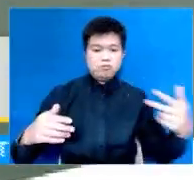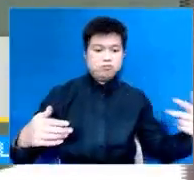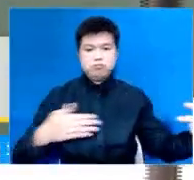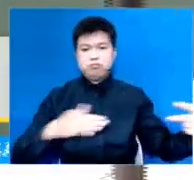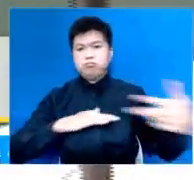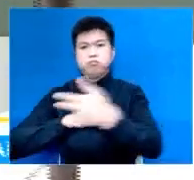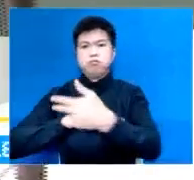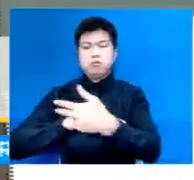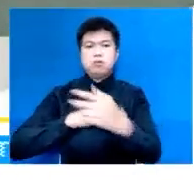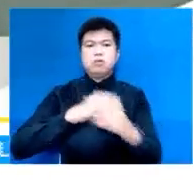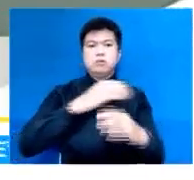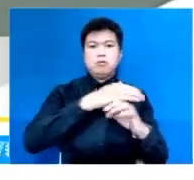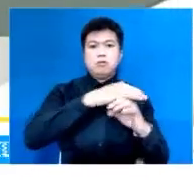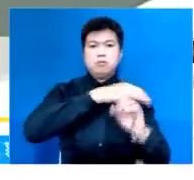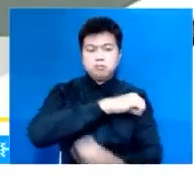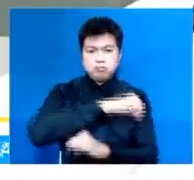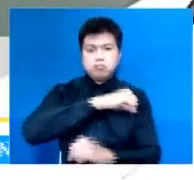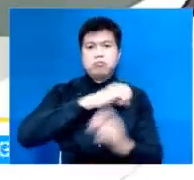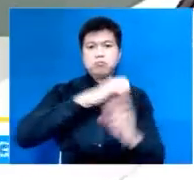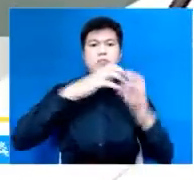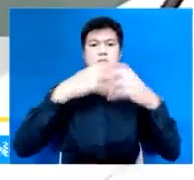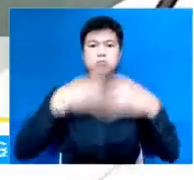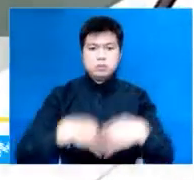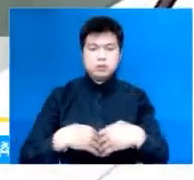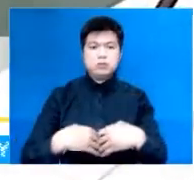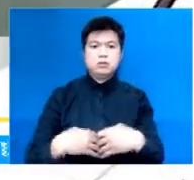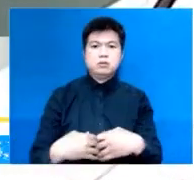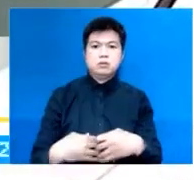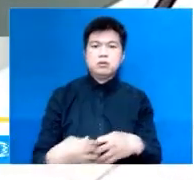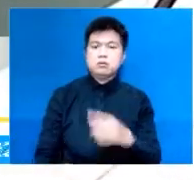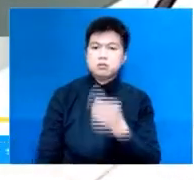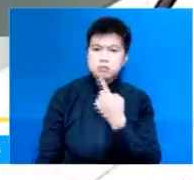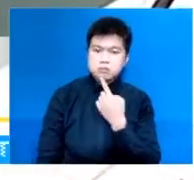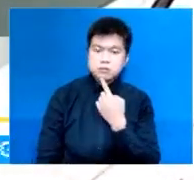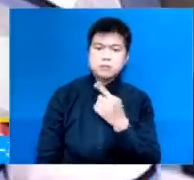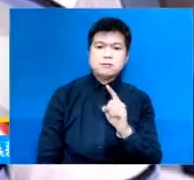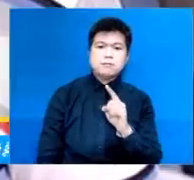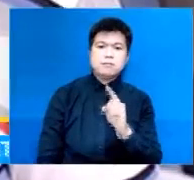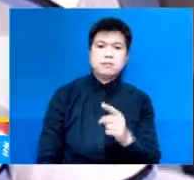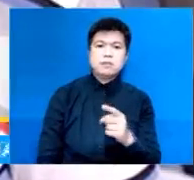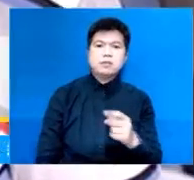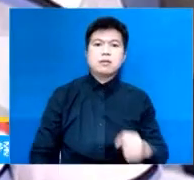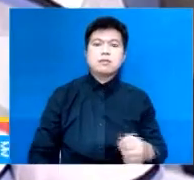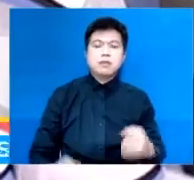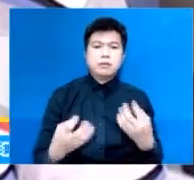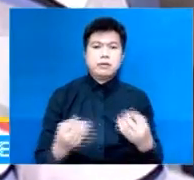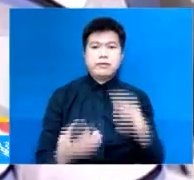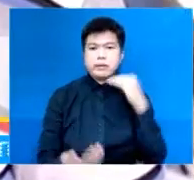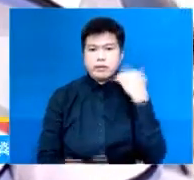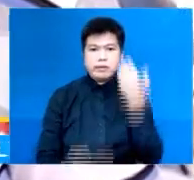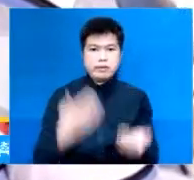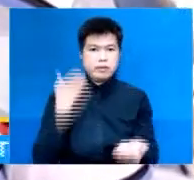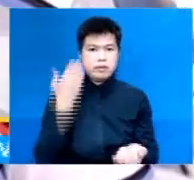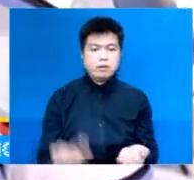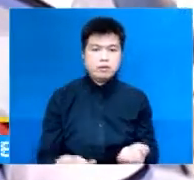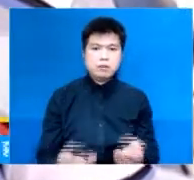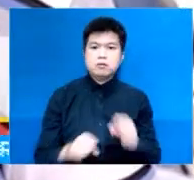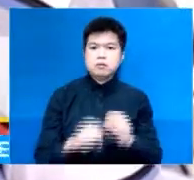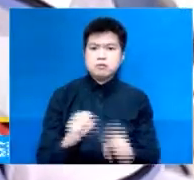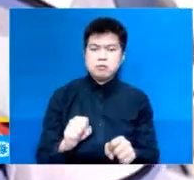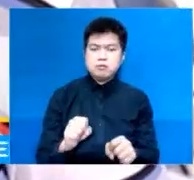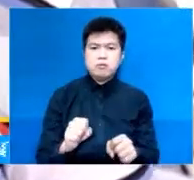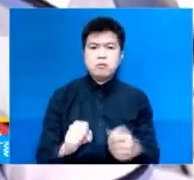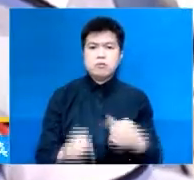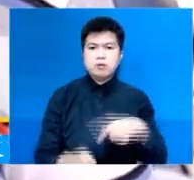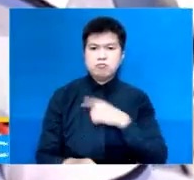truck, fully loaded. They're very serious and buhay po yung nawala. So, we are very serious on this.